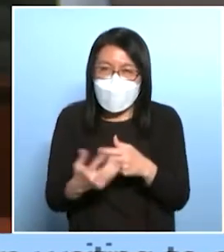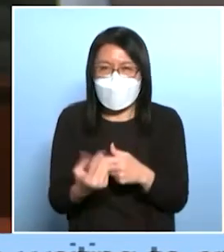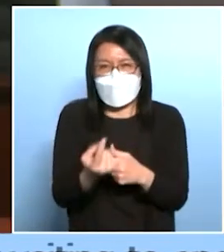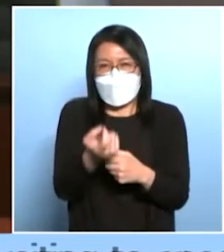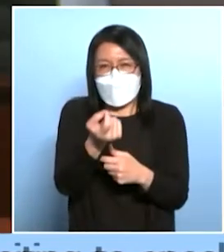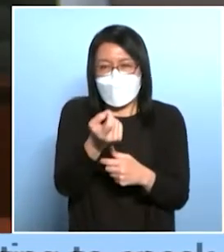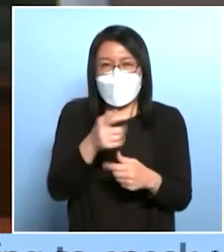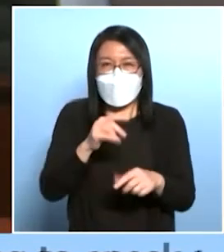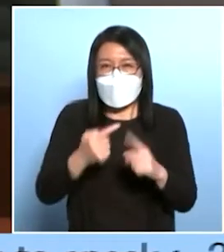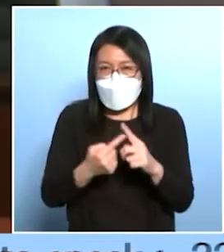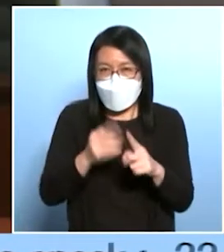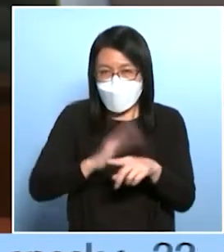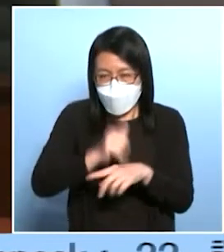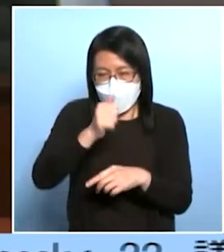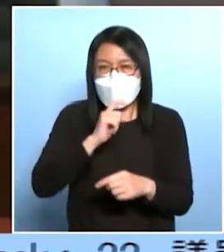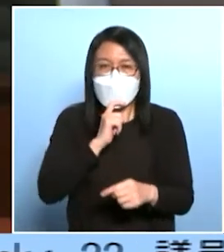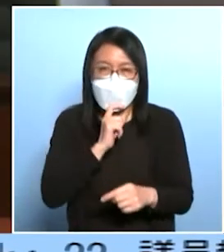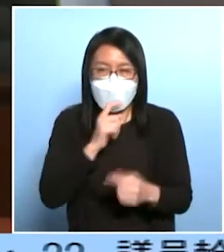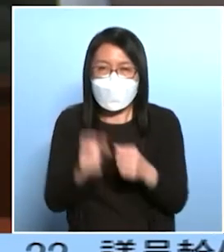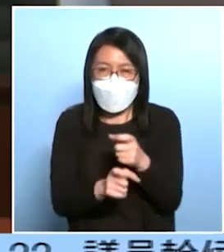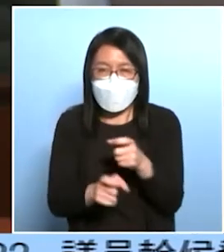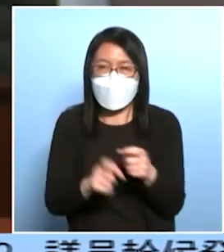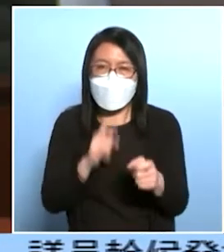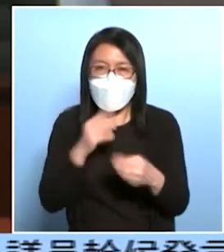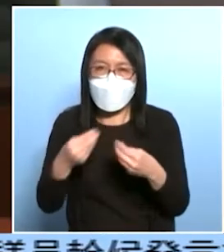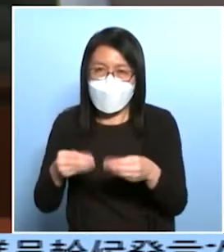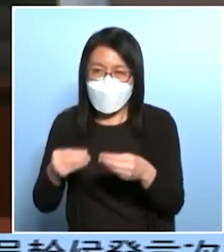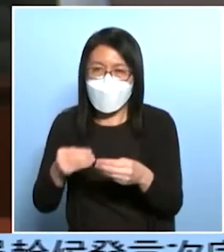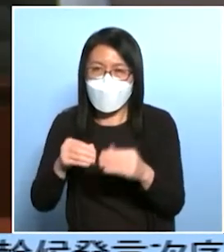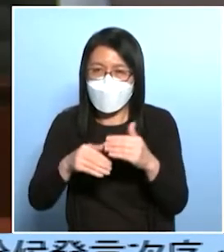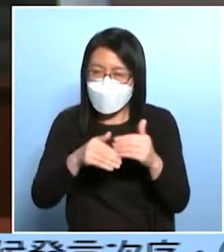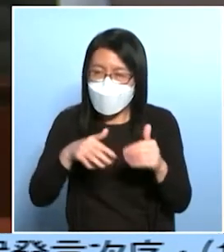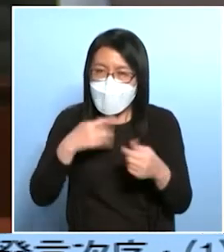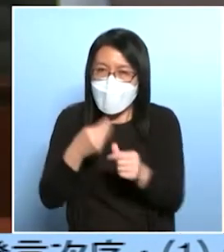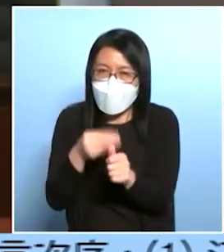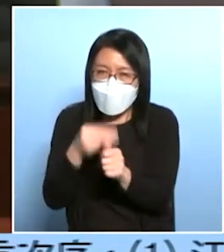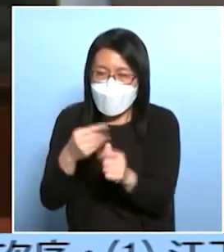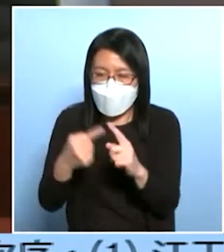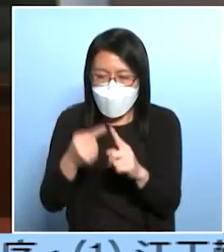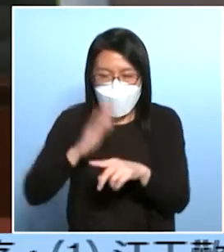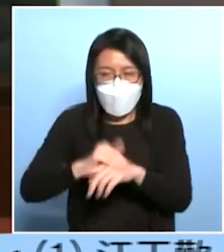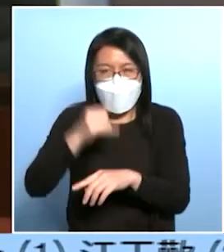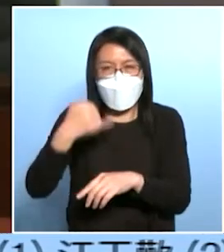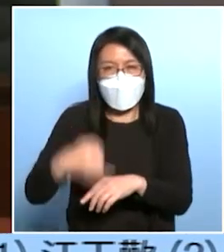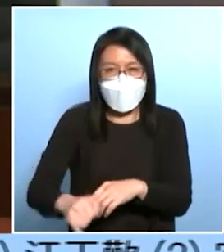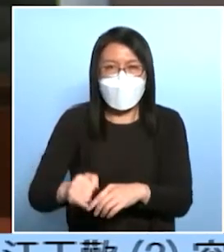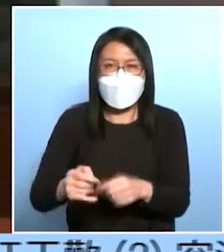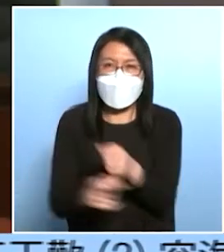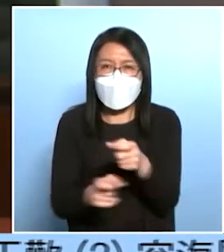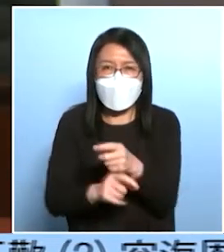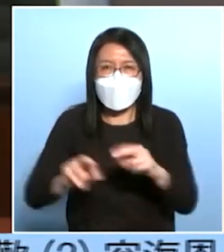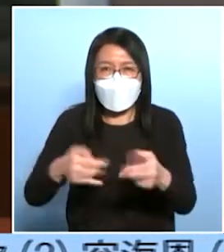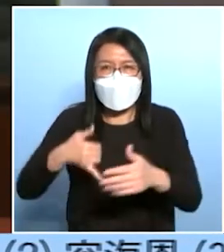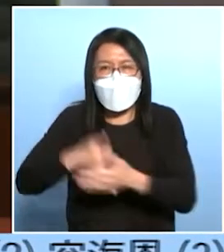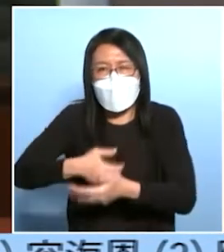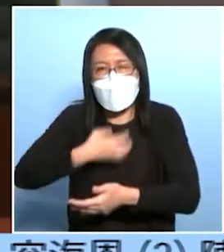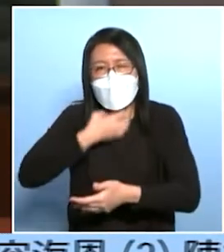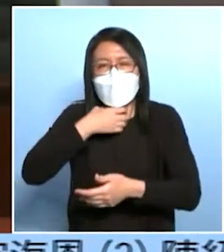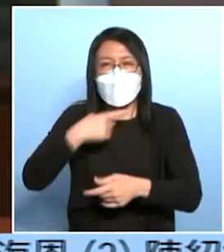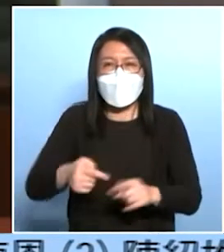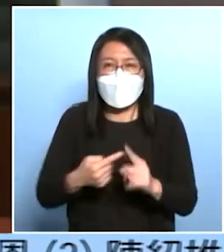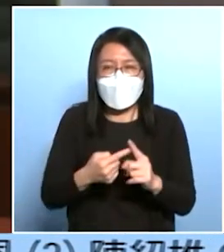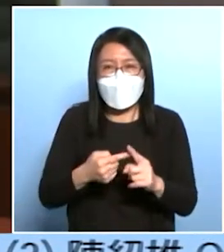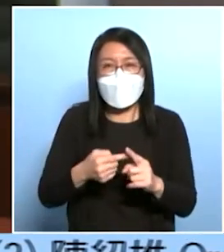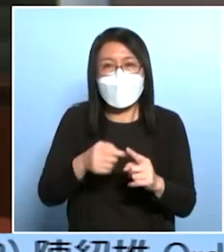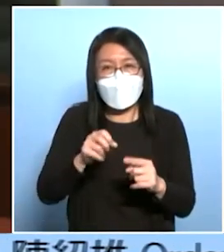人才才會有產業，教育制度不能夠培訓人才，產業自然難有發展，人才亦都會持